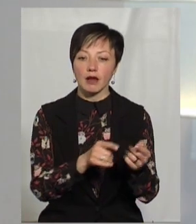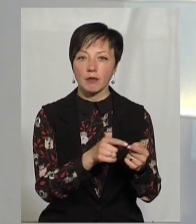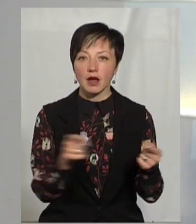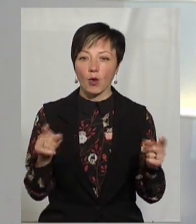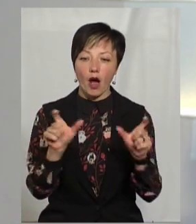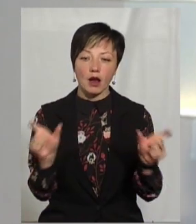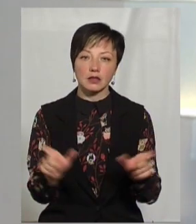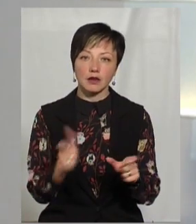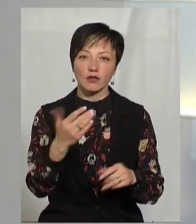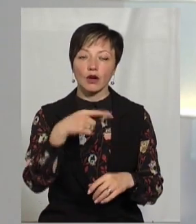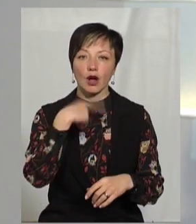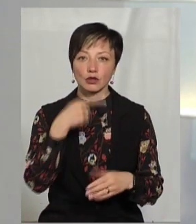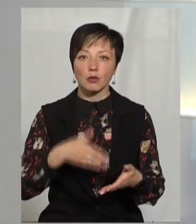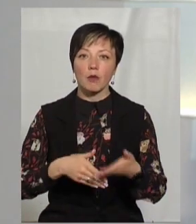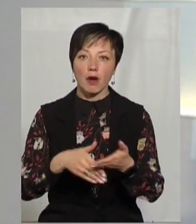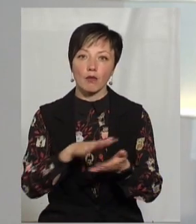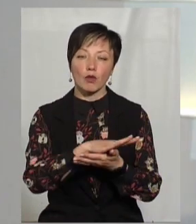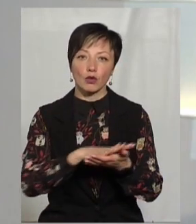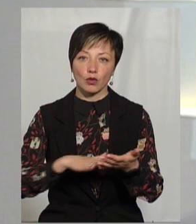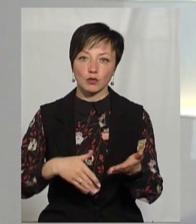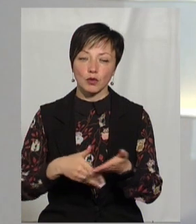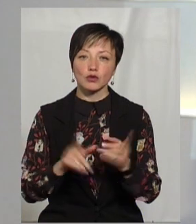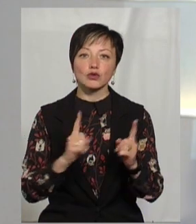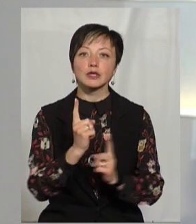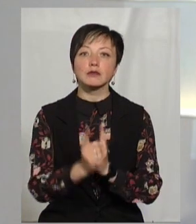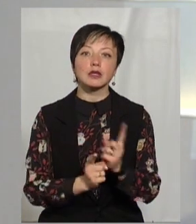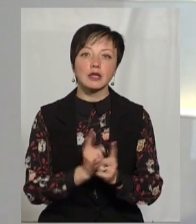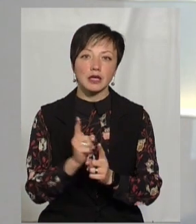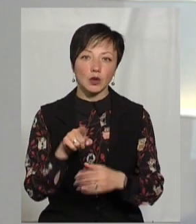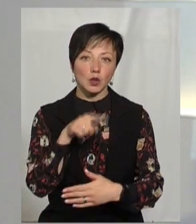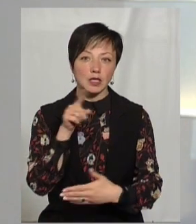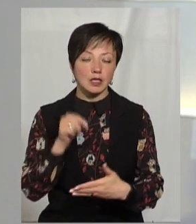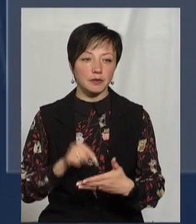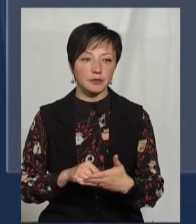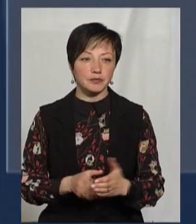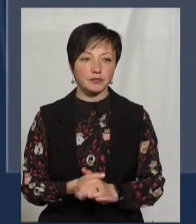карантину? Ви кажете, допомагали і продовжуєте допомагати. Що змінилося?